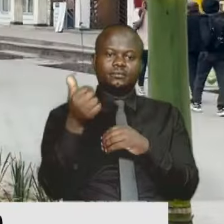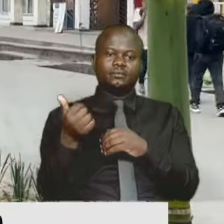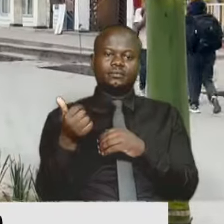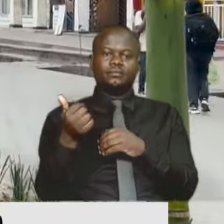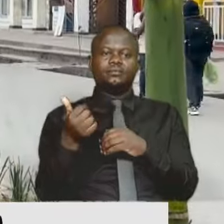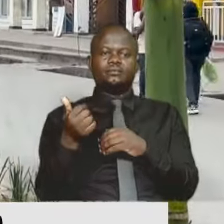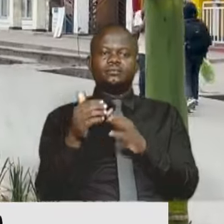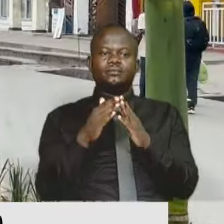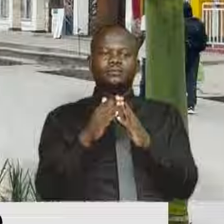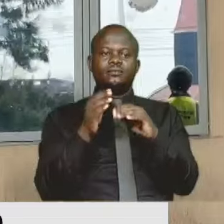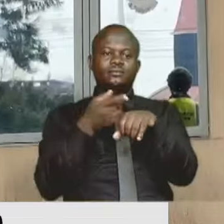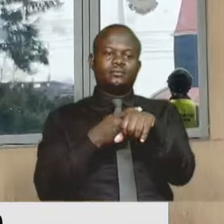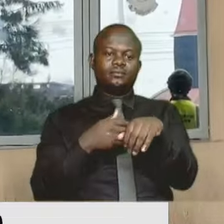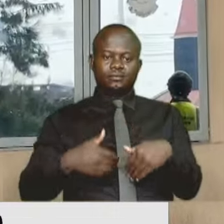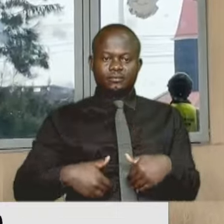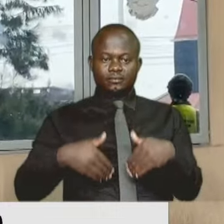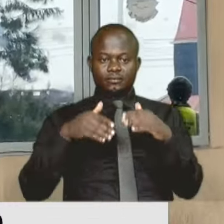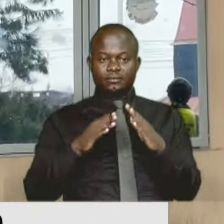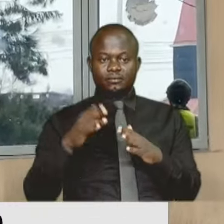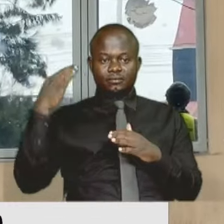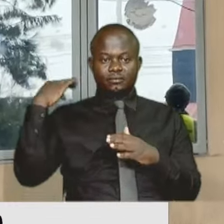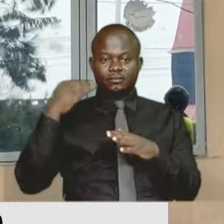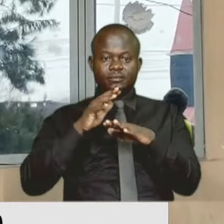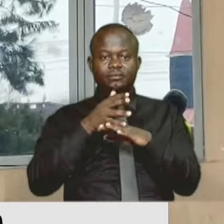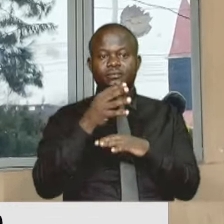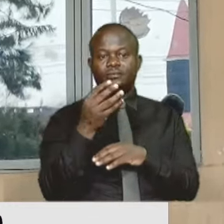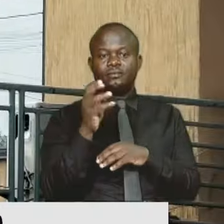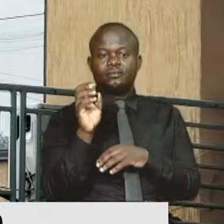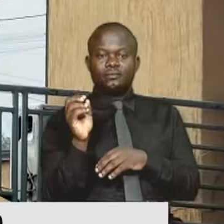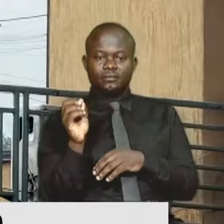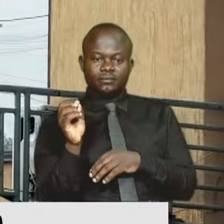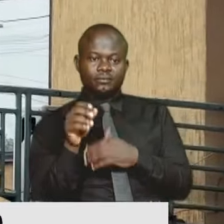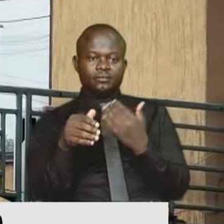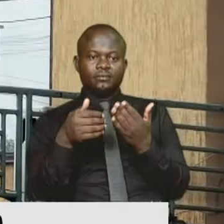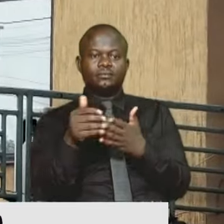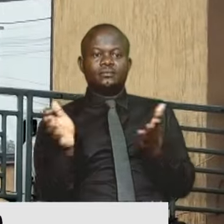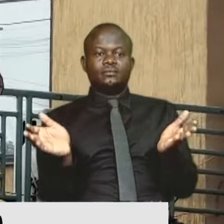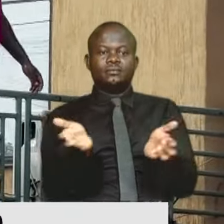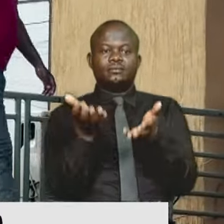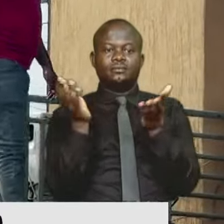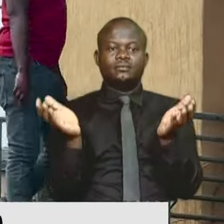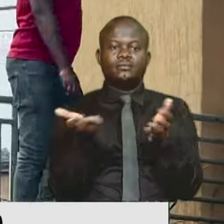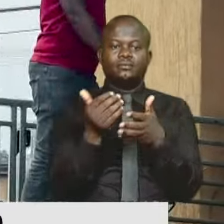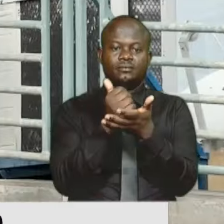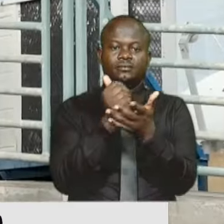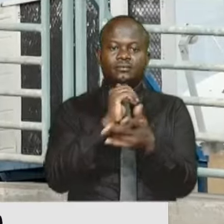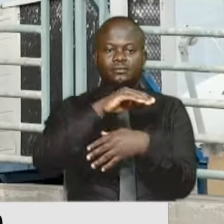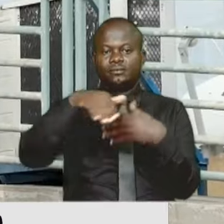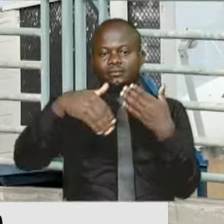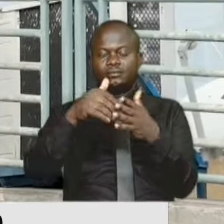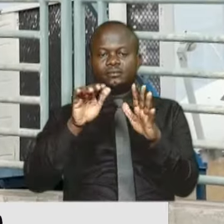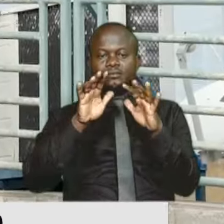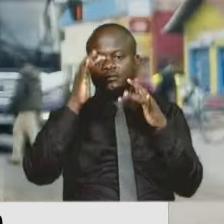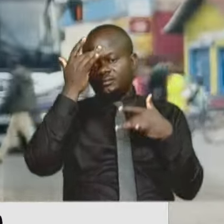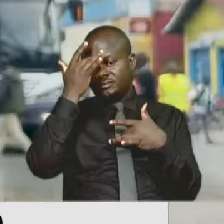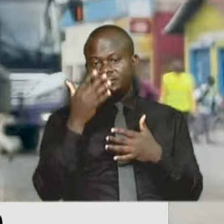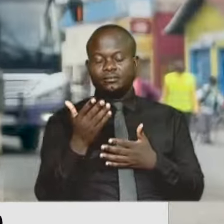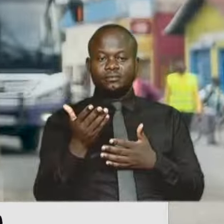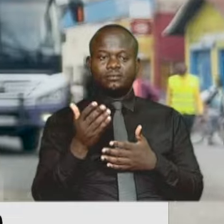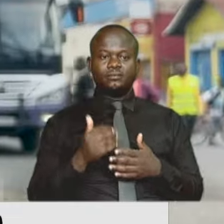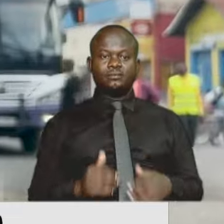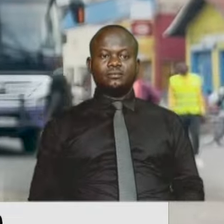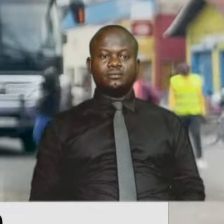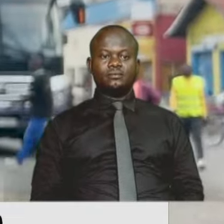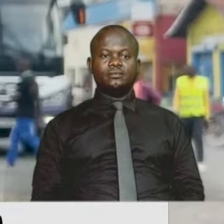wa Musanze hari urubyiruko rw'abakorerabushake rurenga 400 ruri mu bukangurambaga bufasha abaturage kwirinda icyo cyorezo. Hano